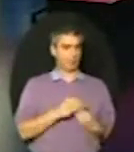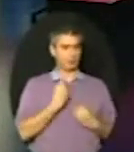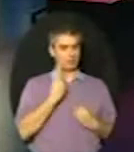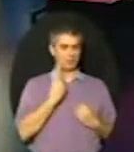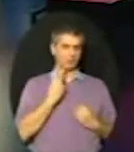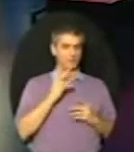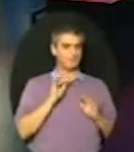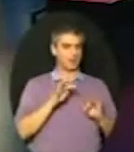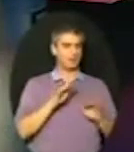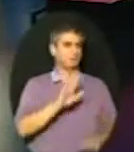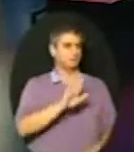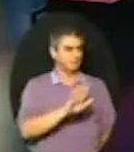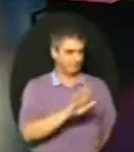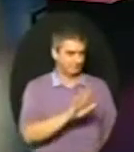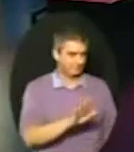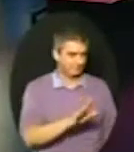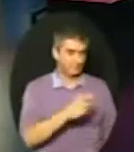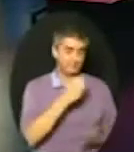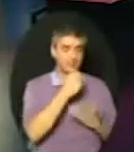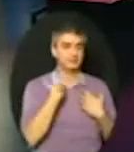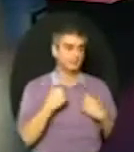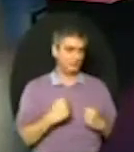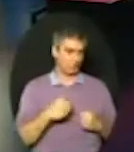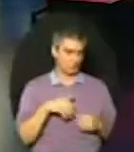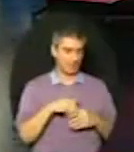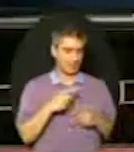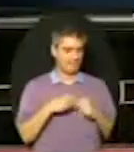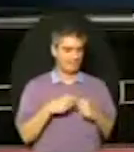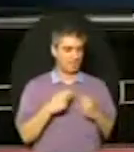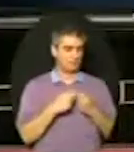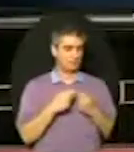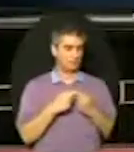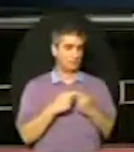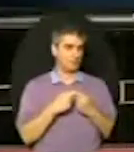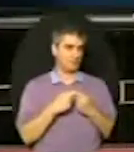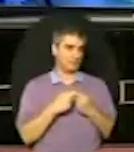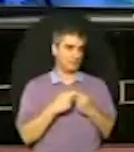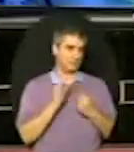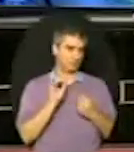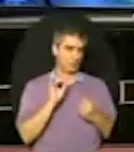מיליארד או שניים שאתם רוצים. בואי רגע נראה, תקציב הביטחון, כי אני בוועדה המשותפת של